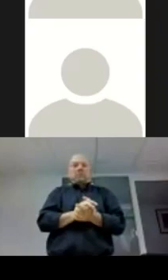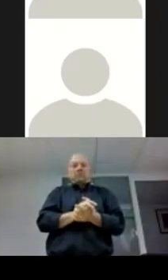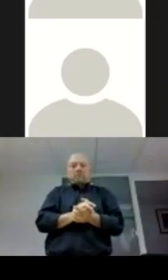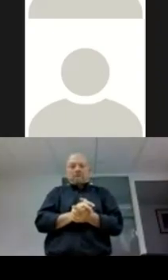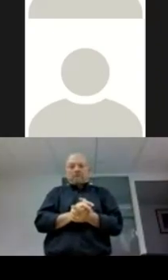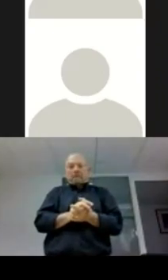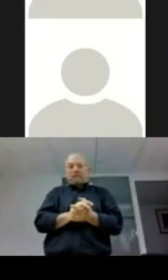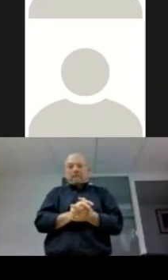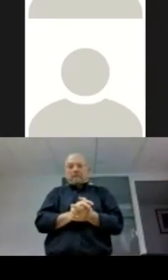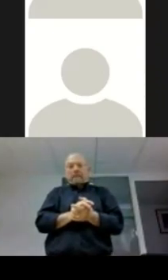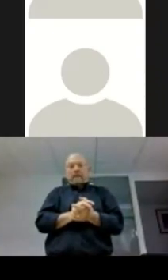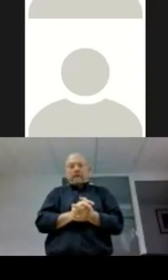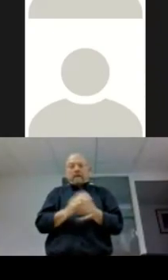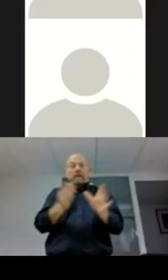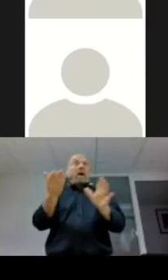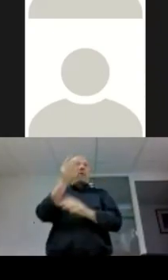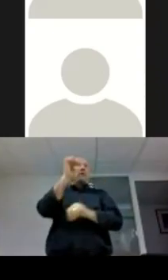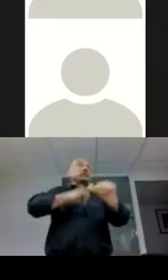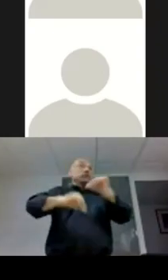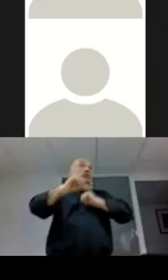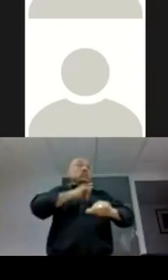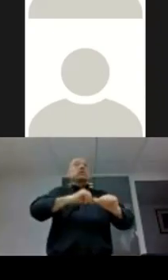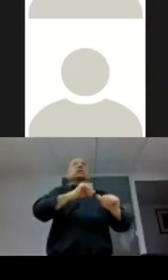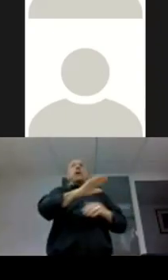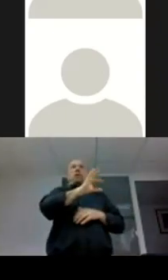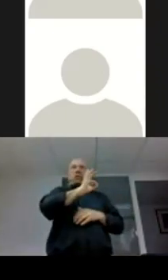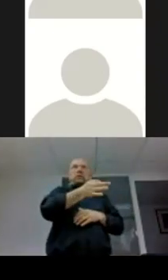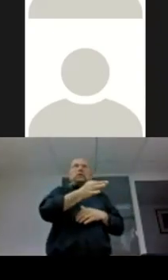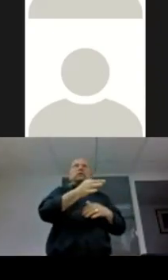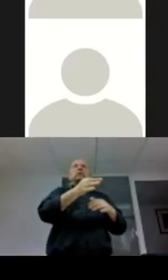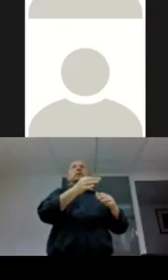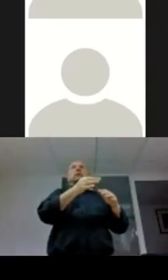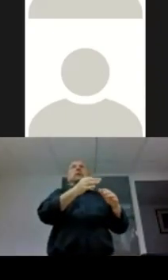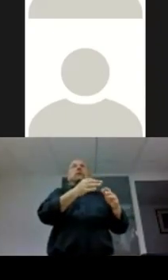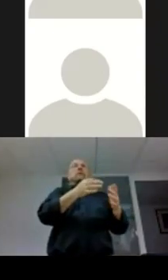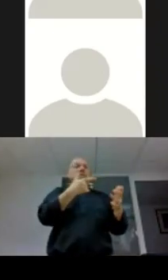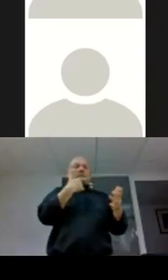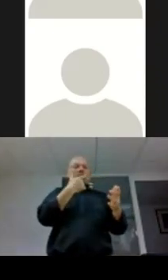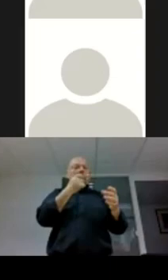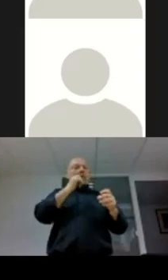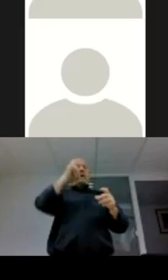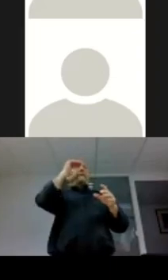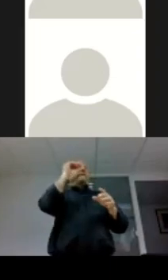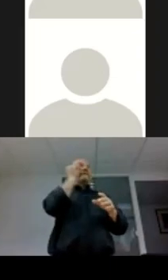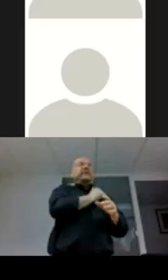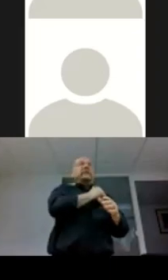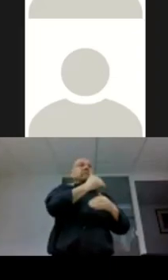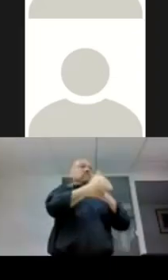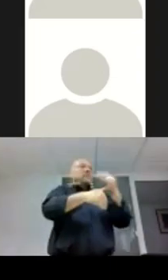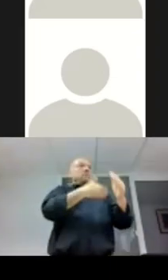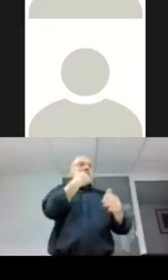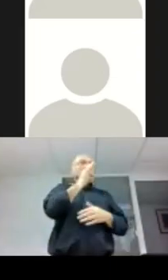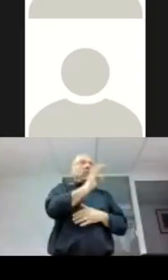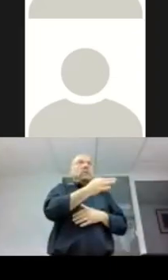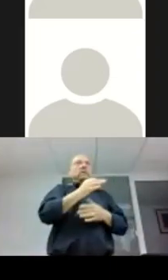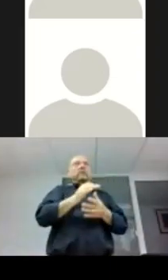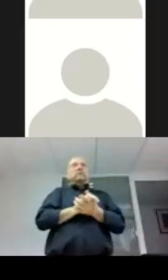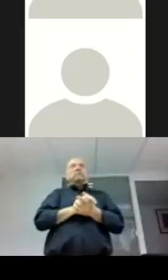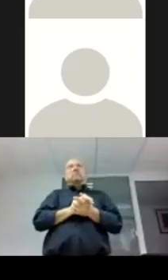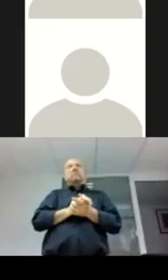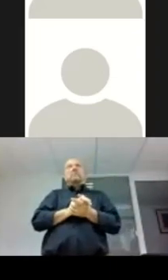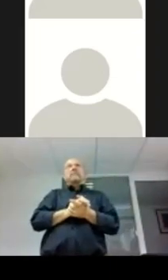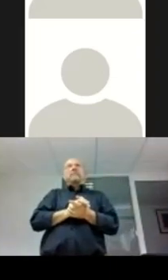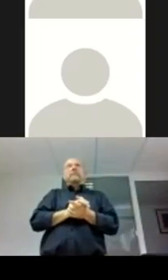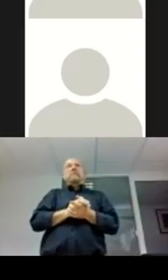eu l'explosion de la chirurgie cœlioscopique qui a fait faire un grand bond pour votre récupération post-opératoire.